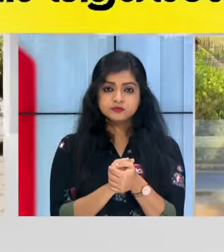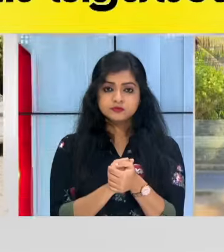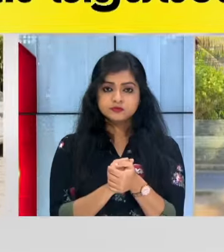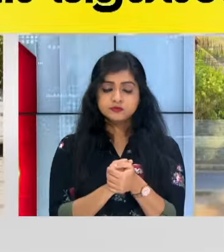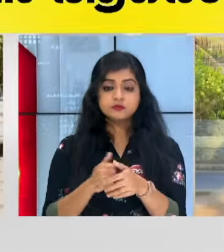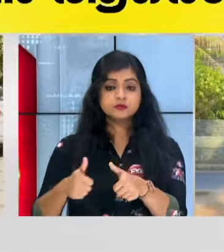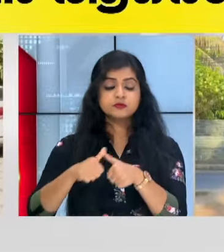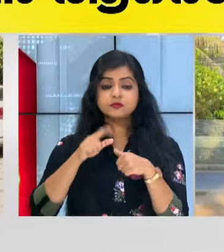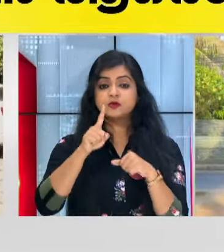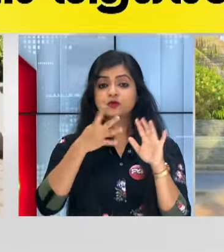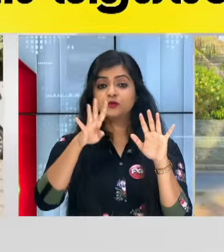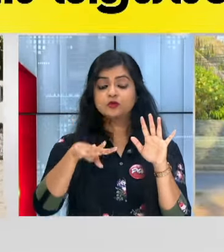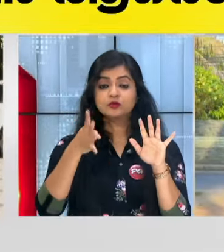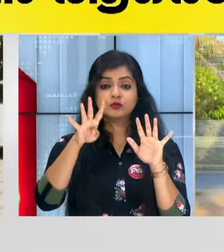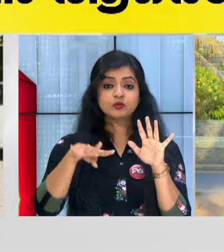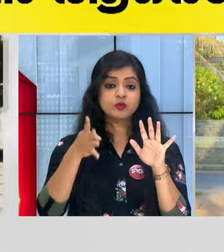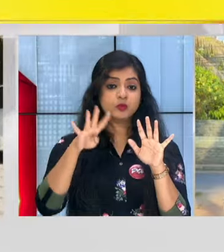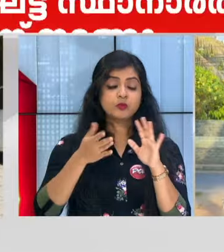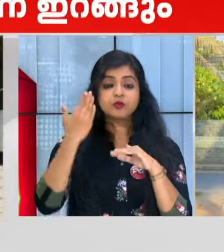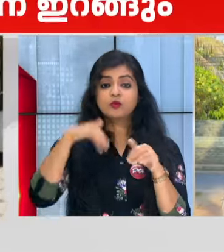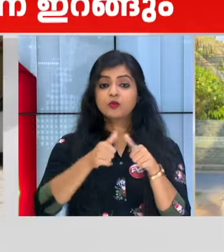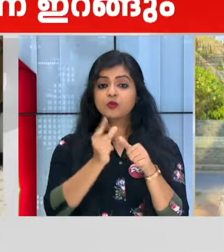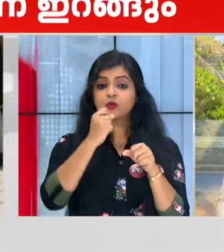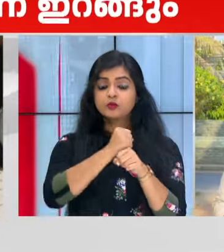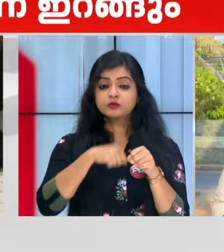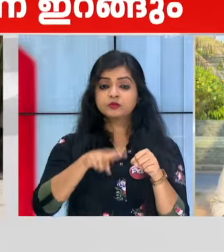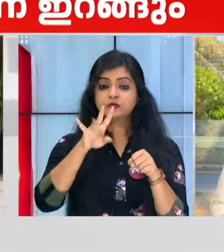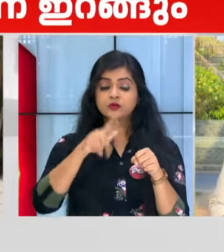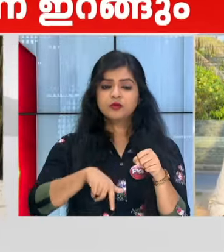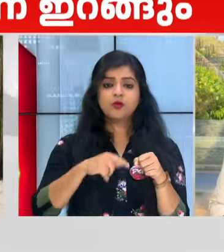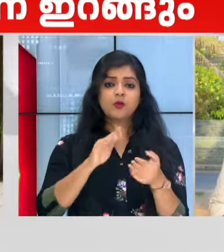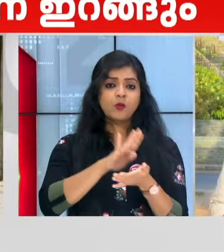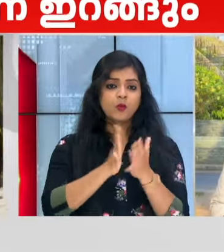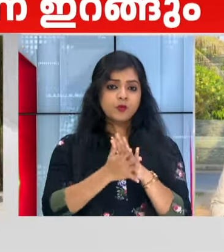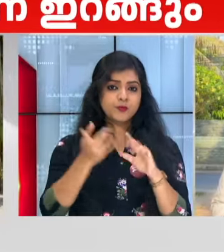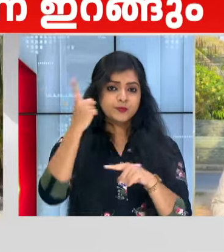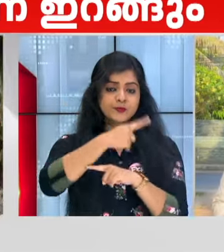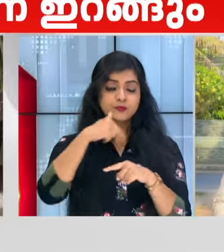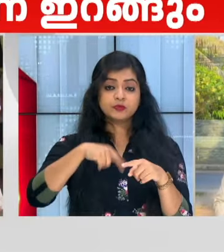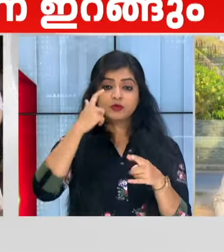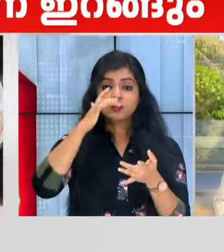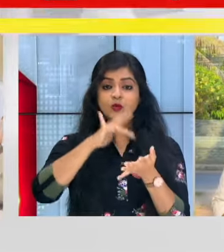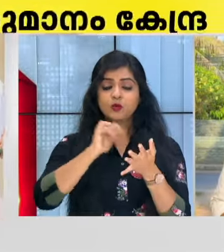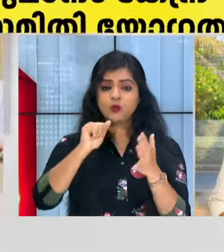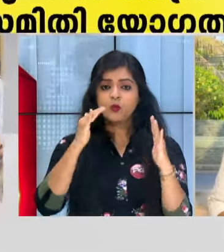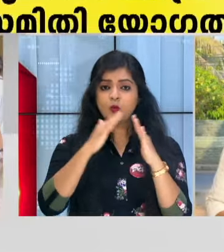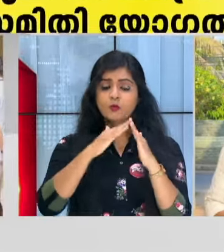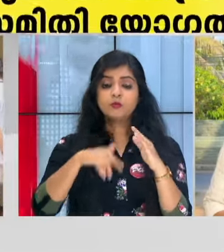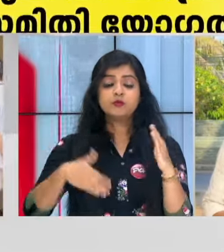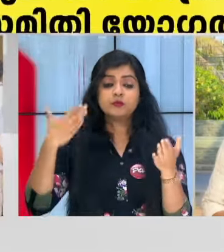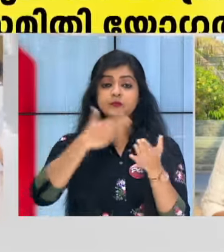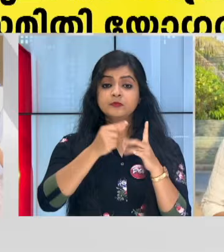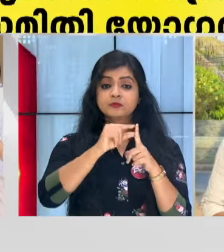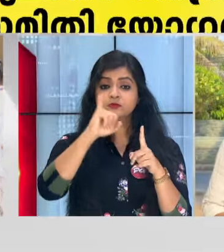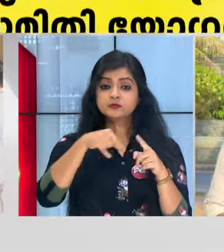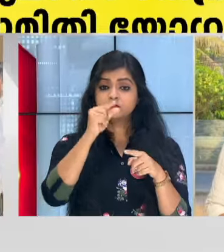പ്രവിധ 1999 ഓഗസ്റ്റ് 25 തിരുവോണ നാളിലാണ് കണ്ണൂർ കിഴക്കേ കതിരൂരിലെ വീട്ടിൽ കയറി പി ജയരാജനെ